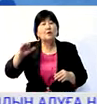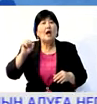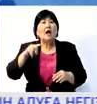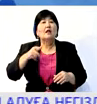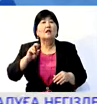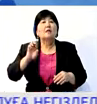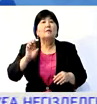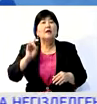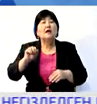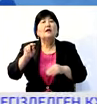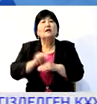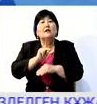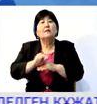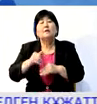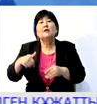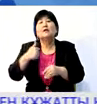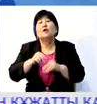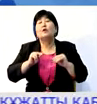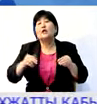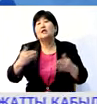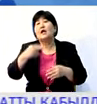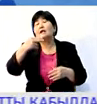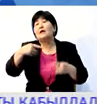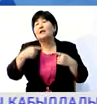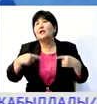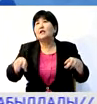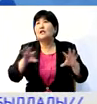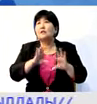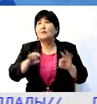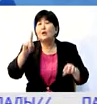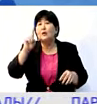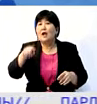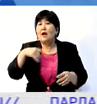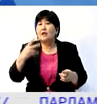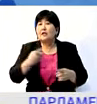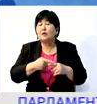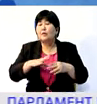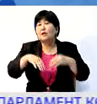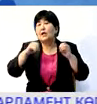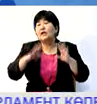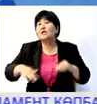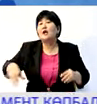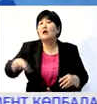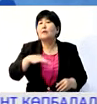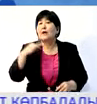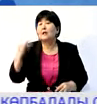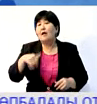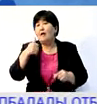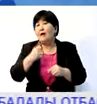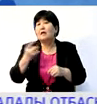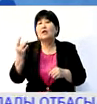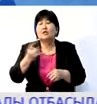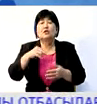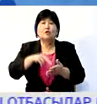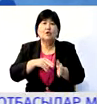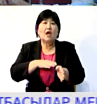берген облыстың бас ұстазы жаңа тақырыпты тың тәсілдермен түсіндіре білді. Айта кетейік, мұндай тәжірибе аймақ тарихында алғаш рет жүзеге асып